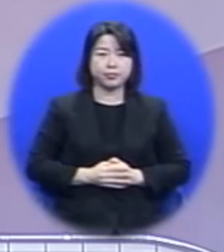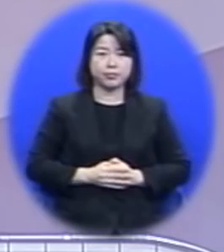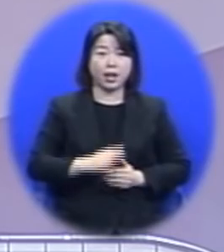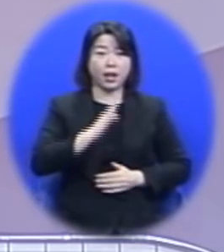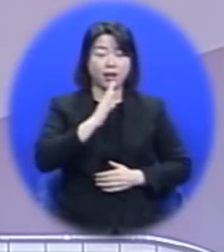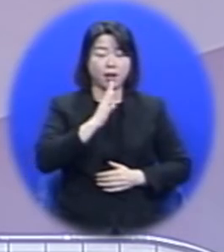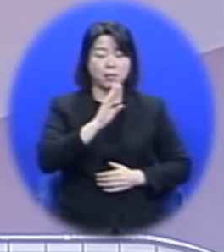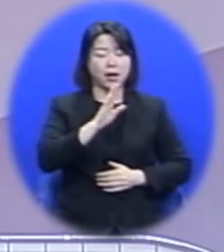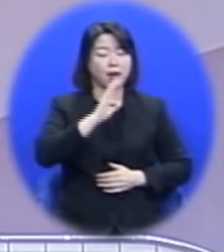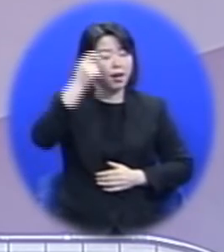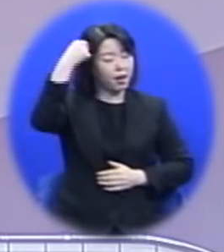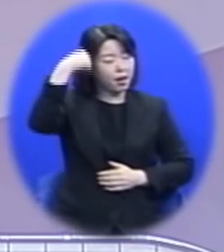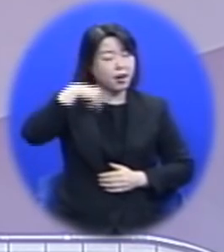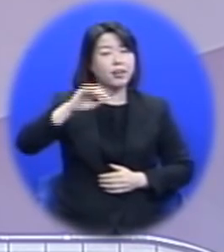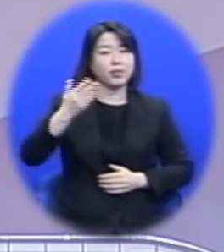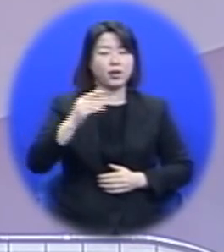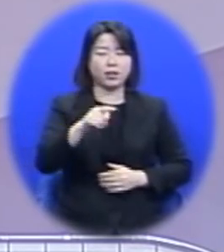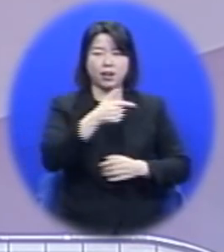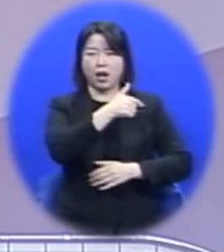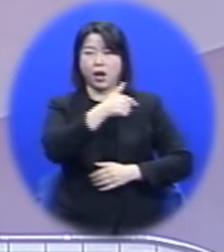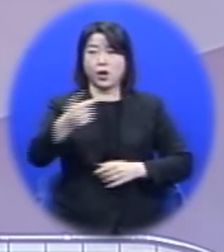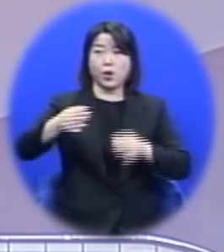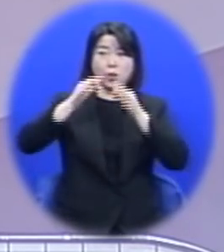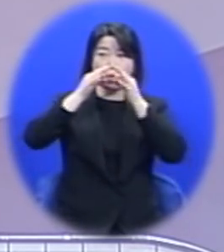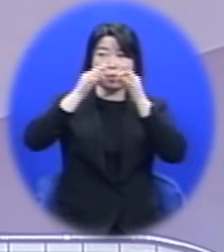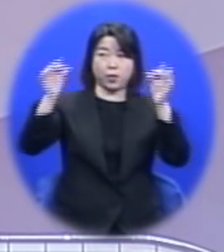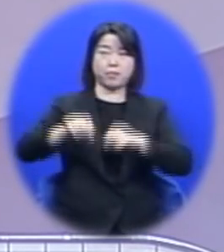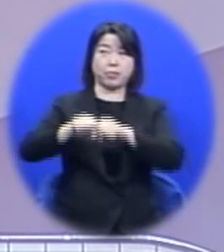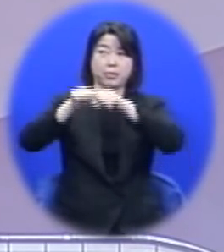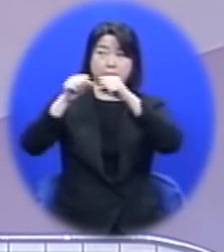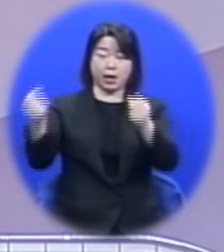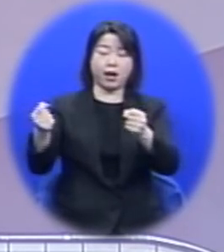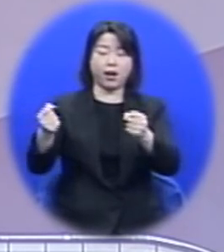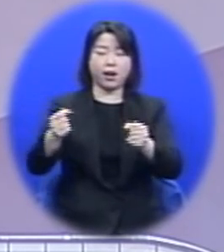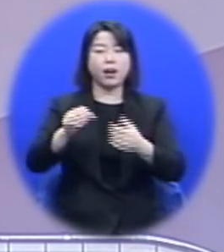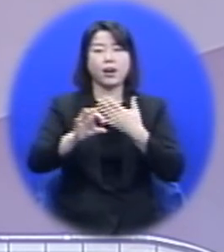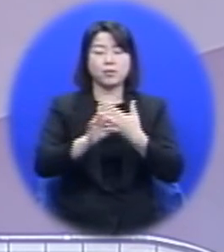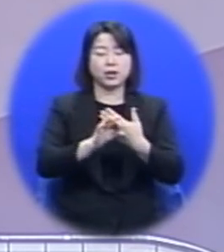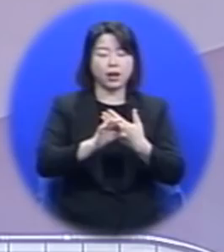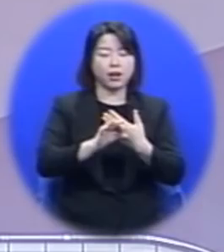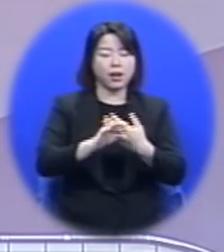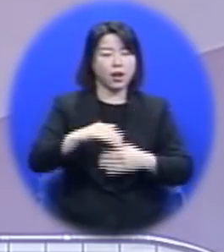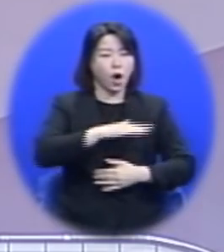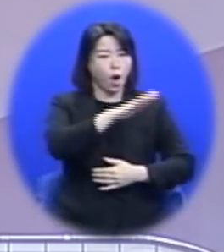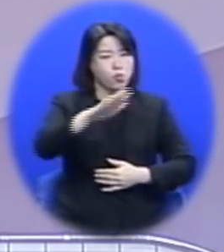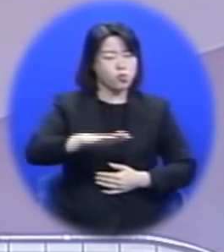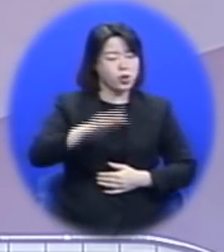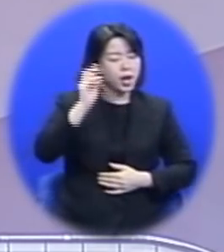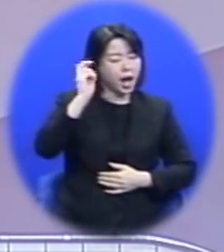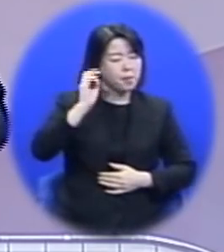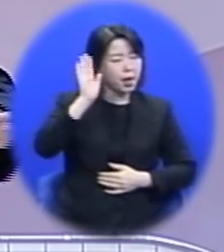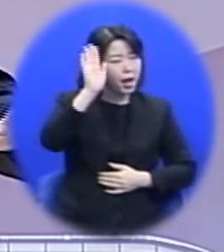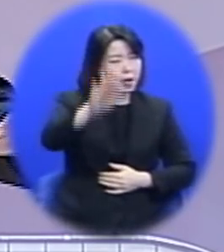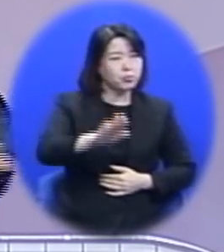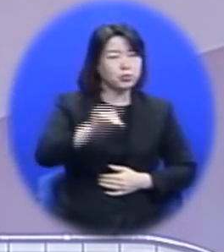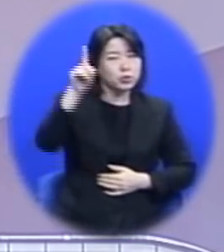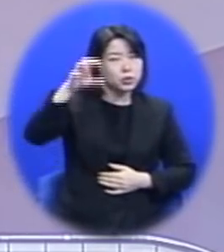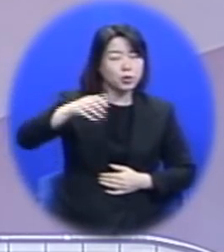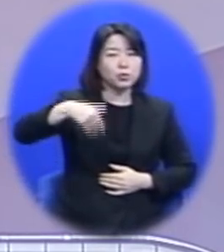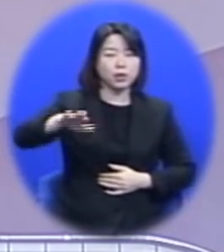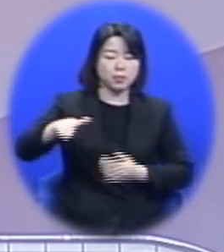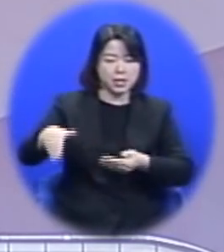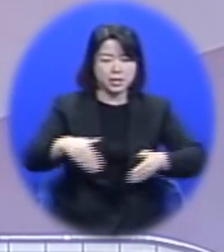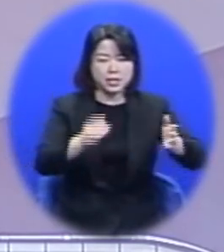정말 실감나더라고요. 그렇게 큰 소리로 대박 그러시니까 정말 천국에 가면 그럴 거예요. 길이 황금길이니